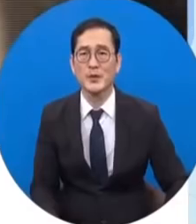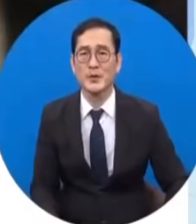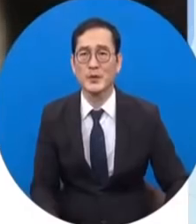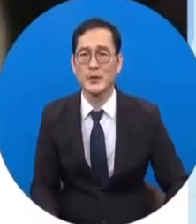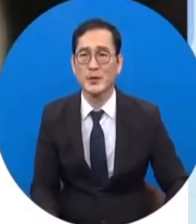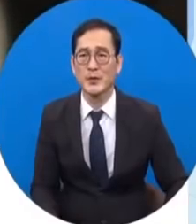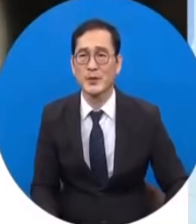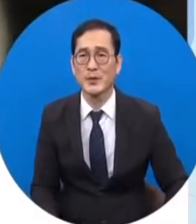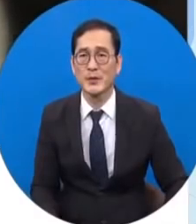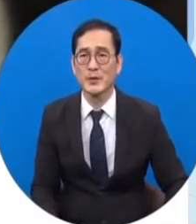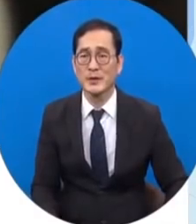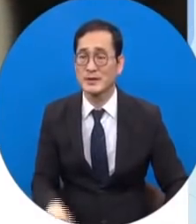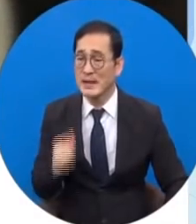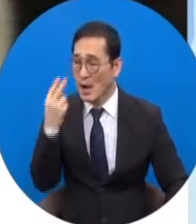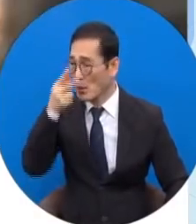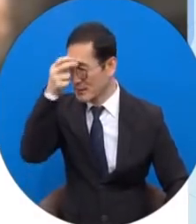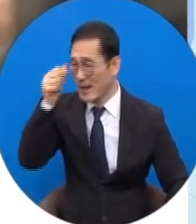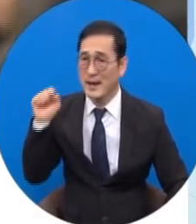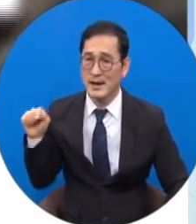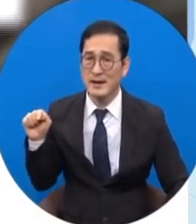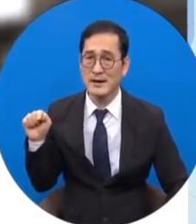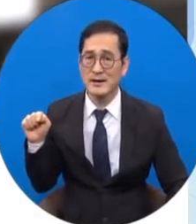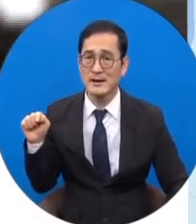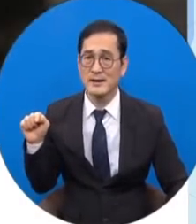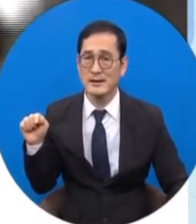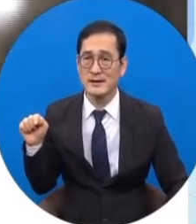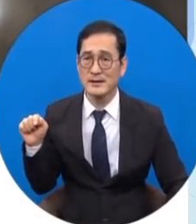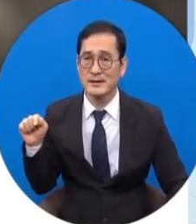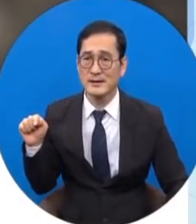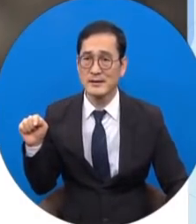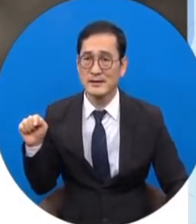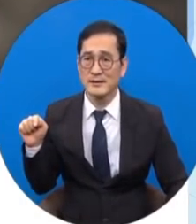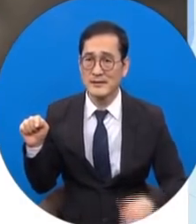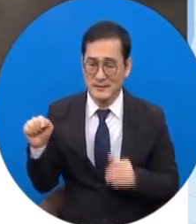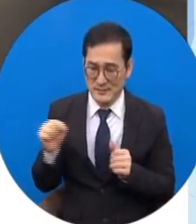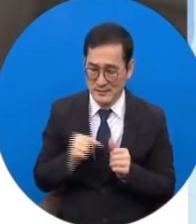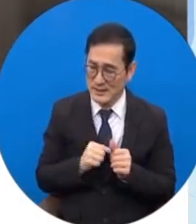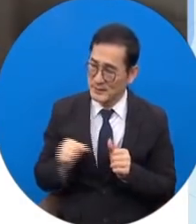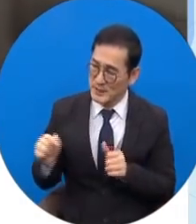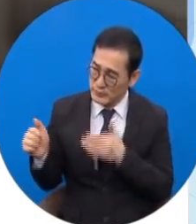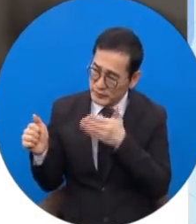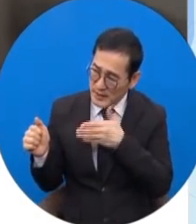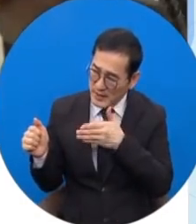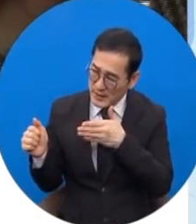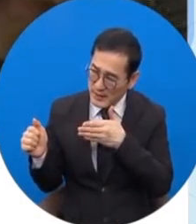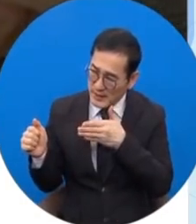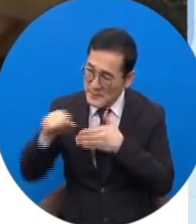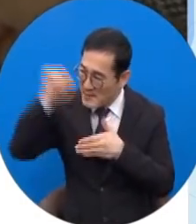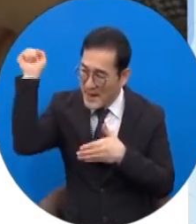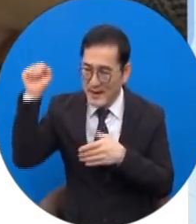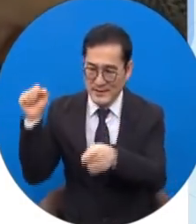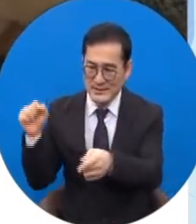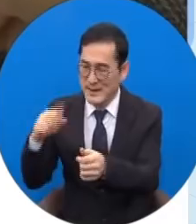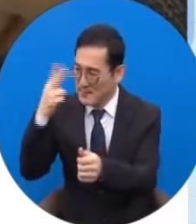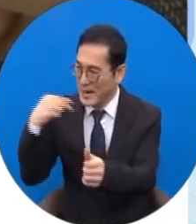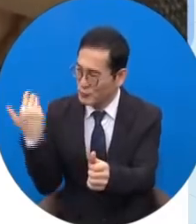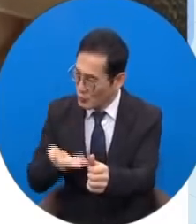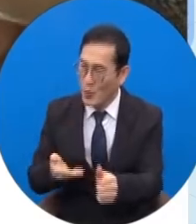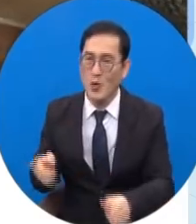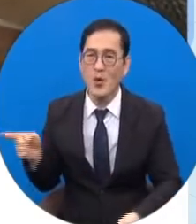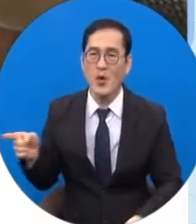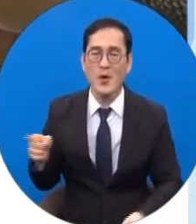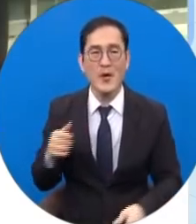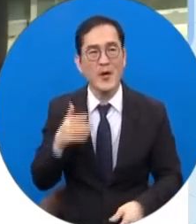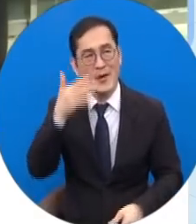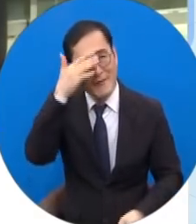유성열 후보에게 뭔가 청탁을 넣고 그게 통한 것처럼 지금 노출 해서 얘기 하고 있단 말이에요 그 오늘 한국의 보